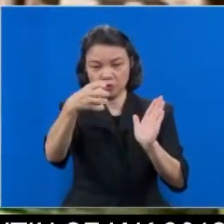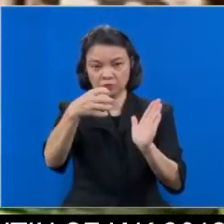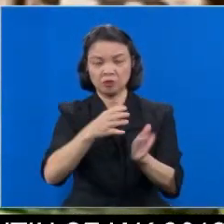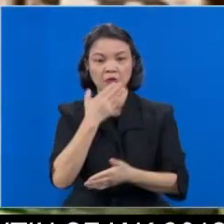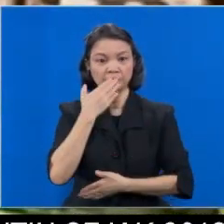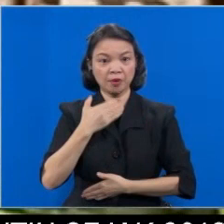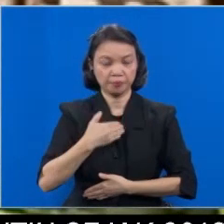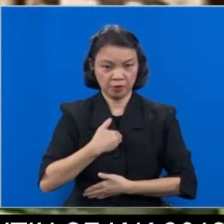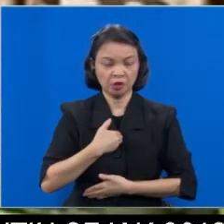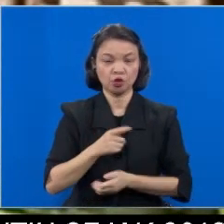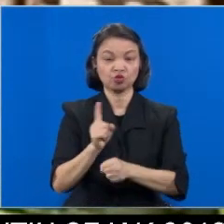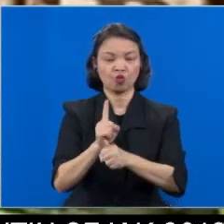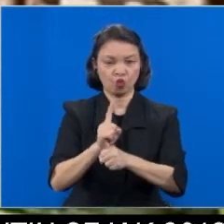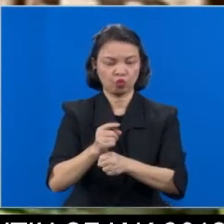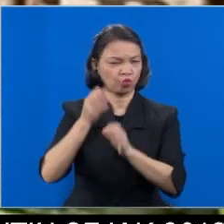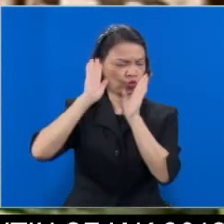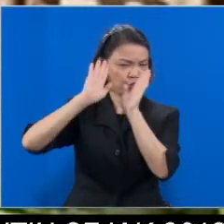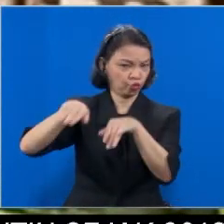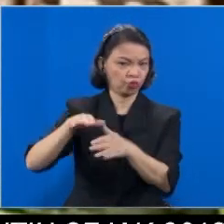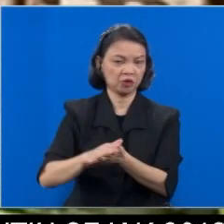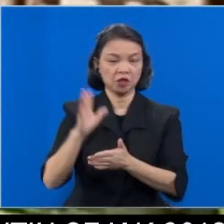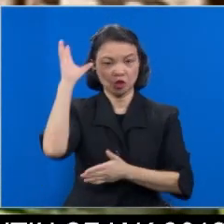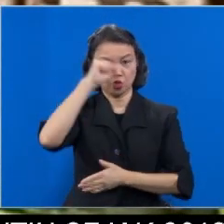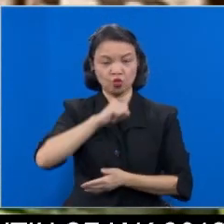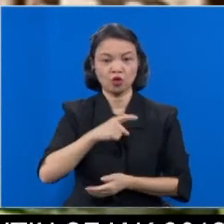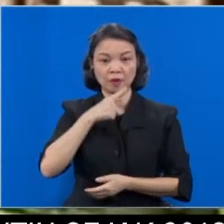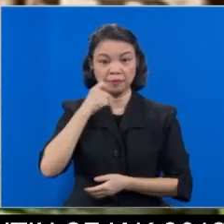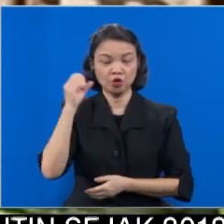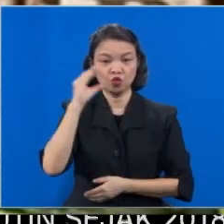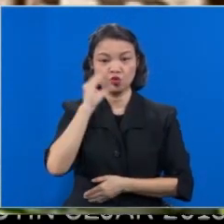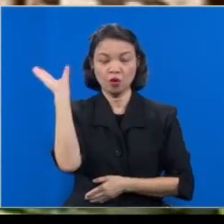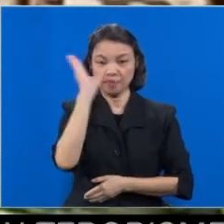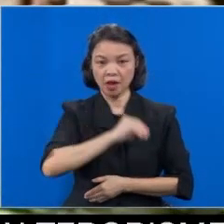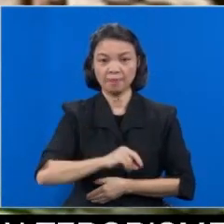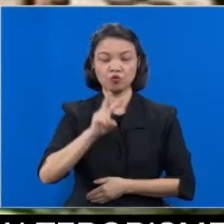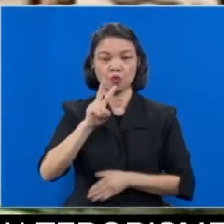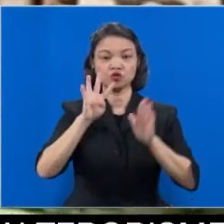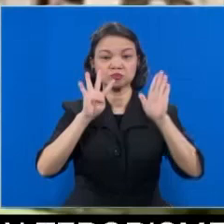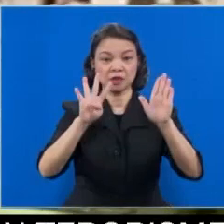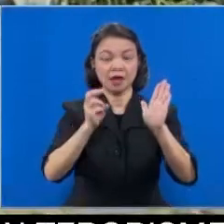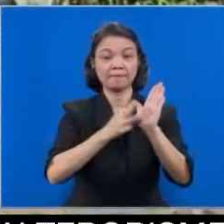gerai lengah. Peristiwa pencurian ini diketahui terjadi pada Minggu malam 29 Mei.